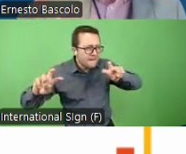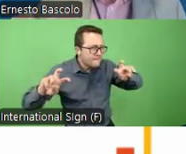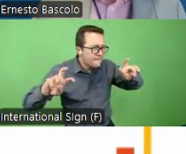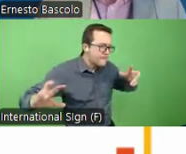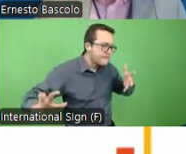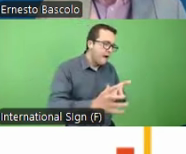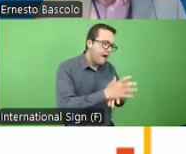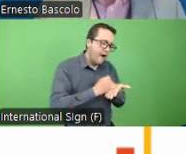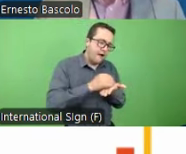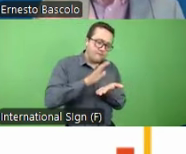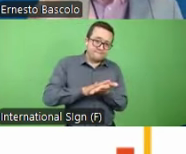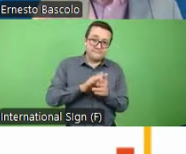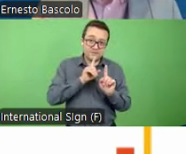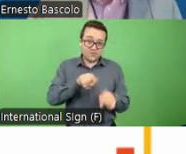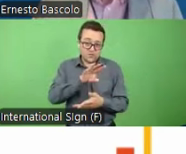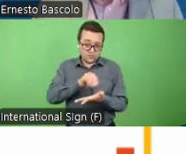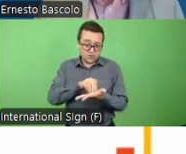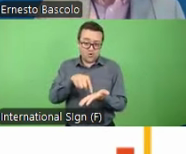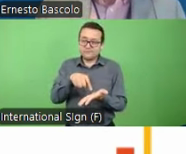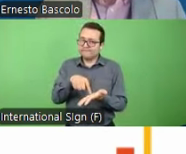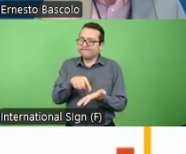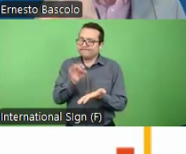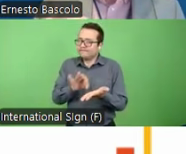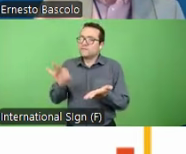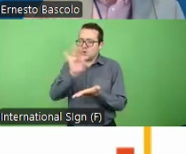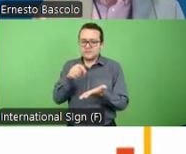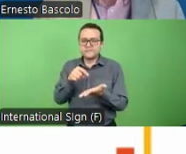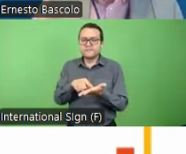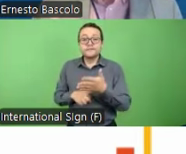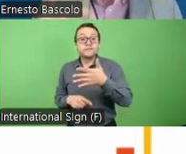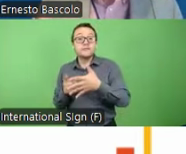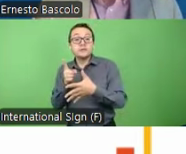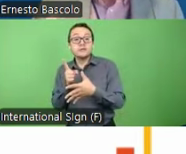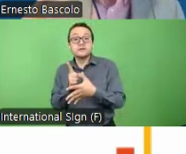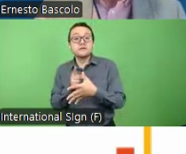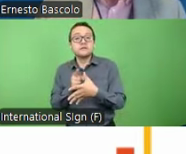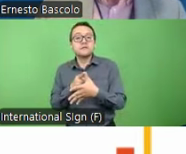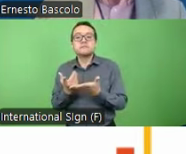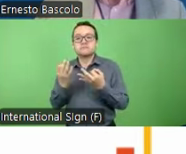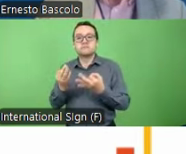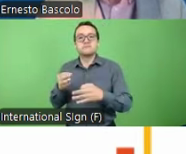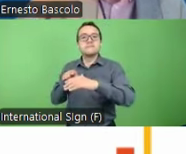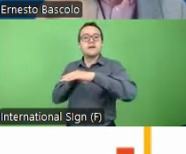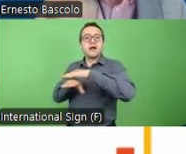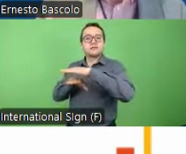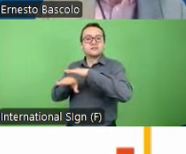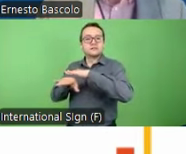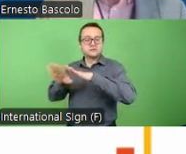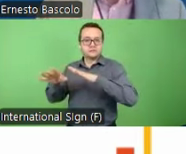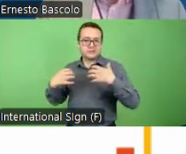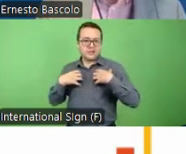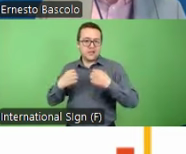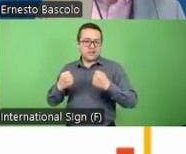marque la primer lugar, différence de ce rapport. el Tout tema de d'abord, acceso y las necesidades de l'accès, servicios de les salud besoins no